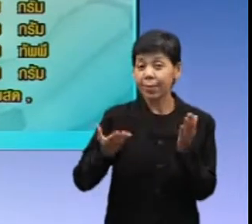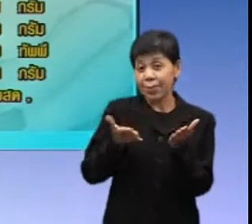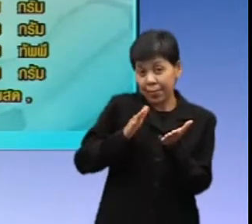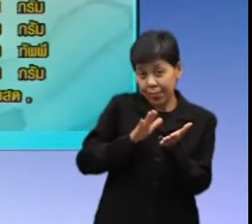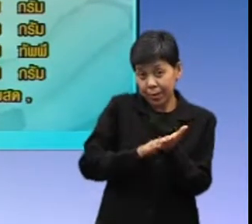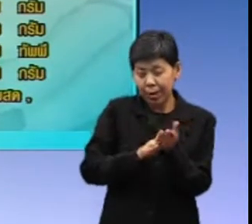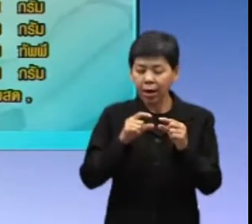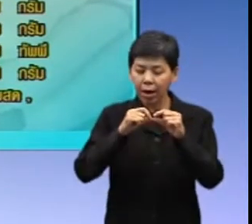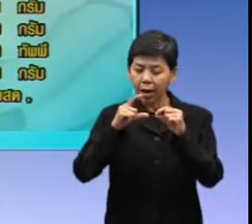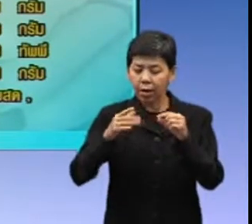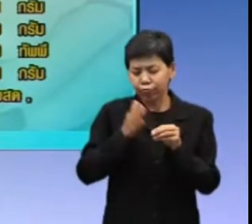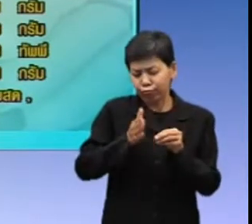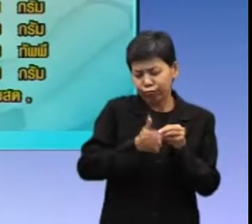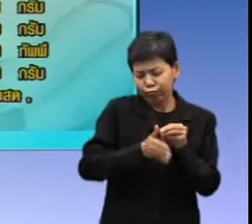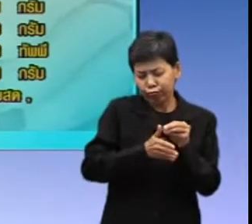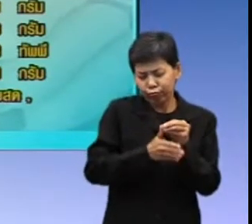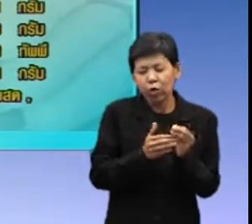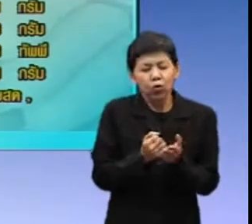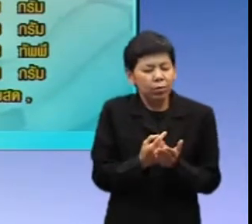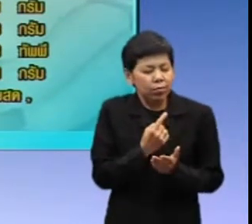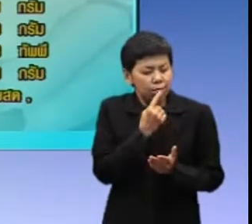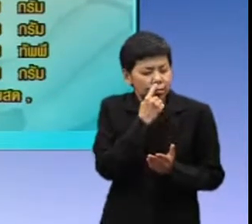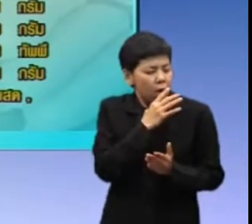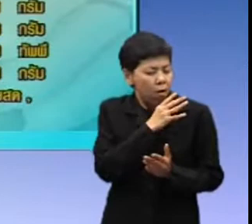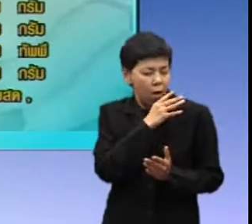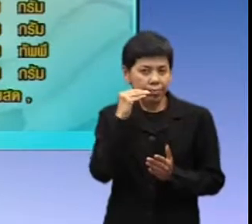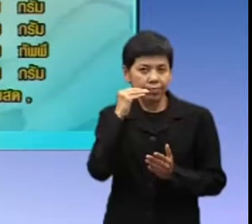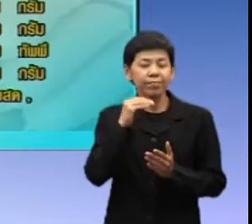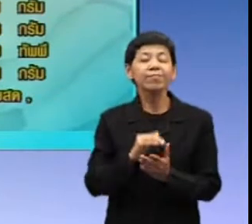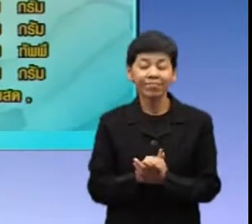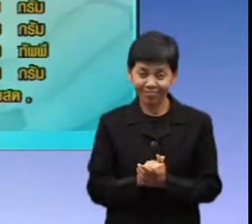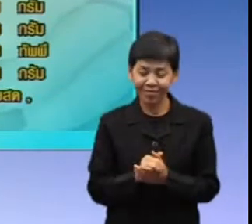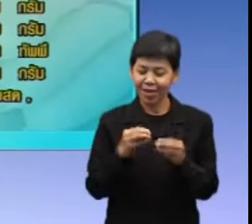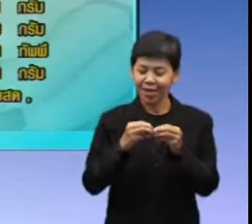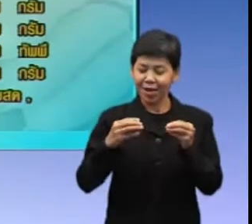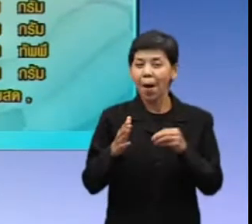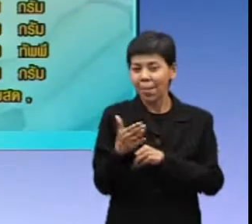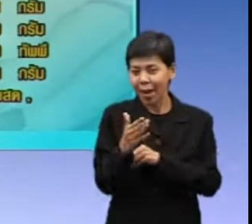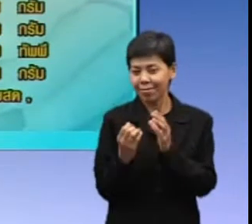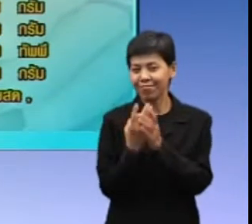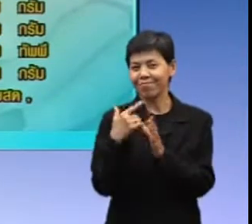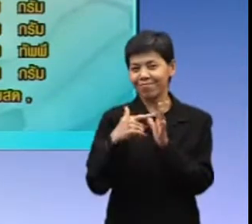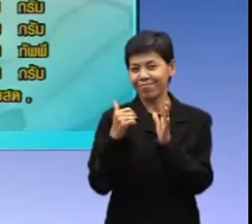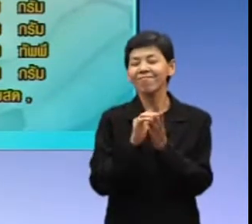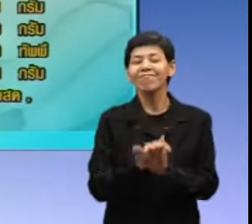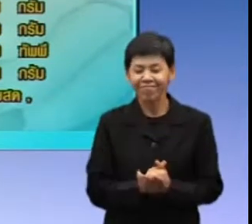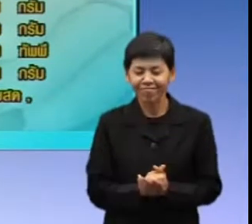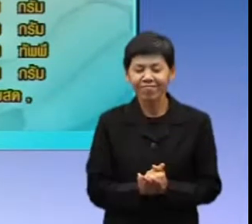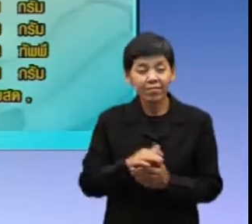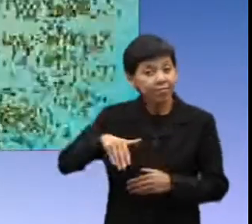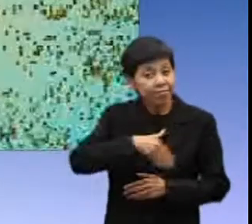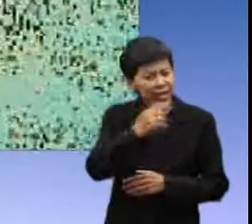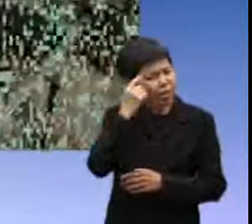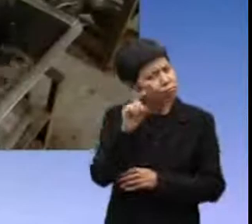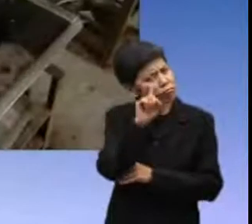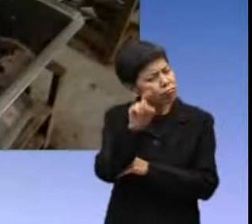ฝอยส่วนผสมนี้ช่วยเพิ่มรสชาติและกลิ่นที่น่ารับประทานสมชื่อไส้กรอกปลาสมุนไพรว่าแต่ว่าท่